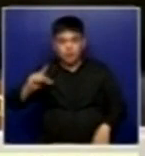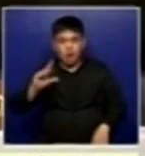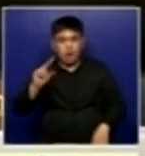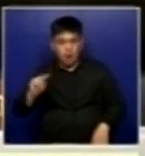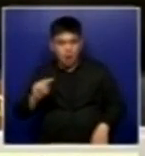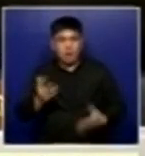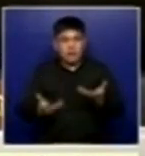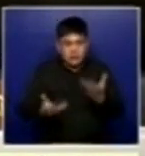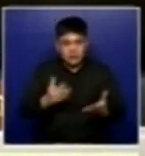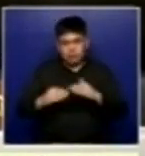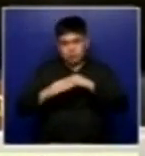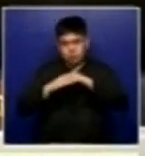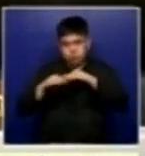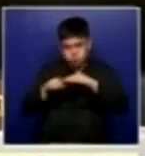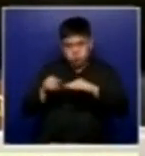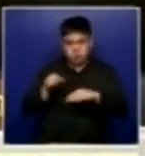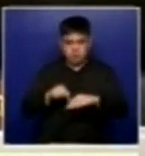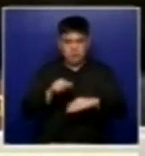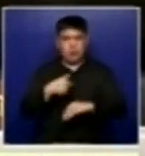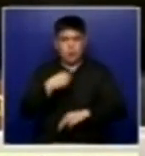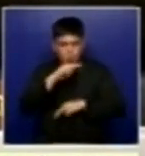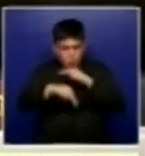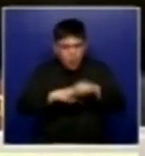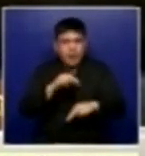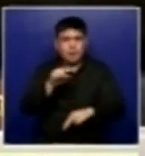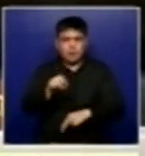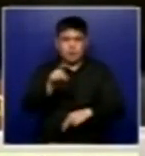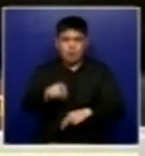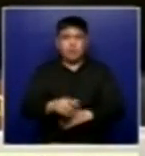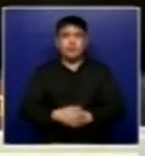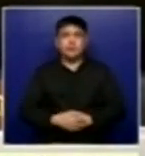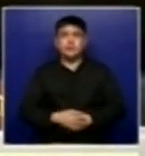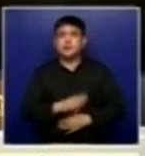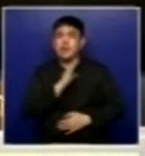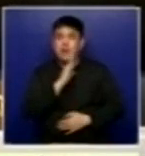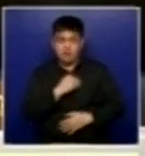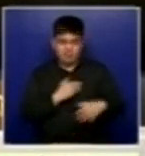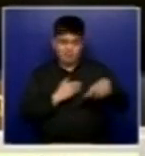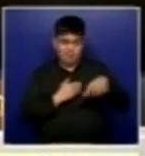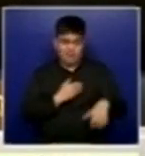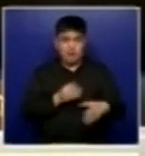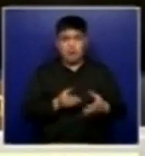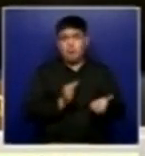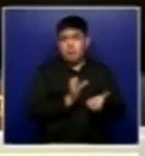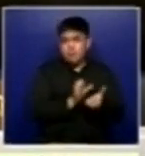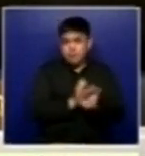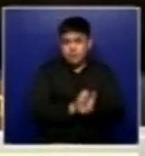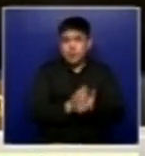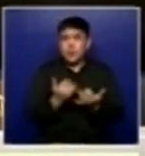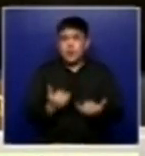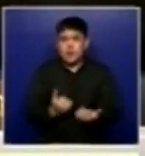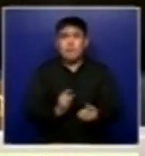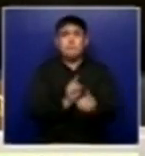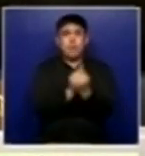ฑลด้วยสำหรับเหตุการณ์ที่เกิดขึ้นในบ่อนการพนันในครั้งนี้เหตุการณ์ที่เกิดขึ้นในครั้งนี้นะครับนายรั